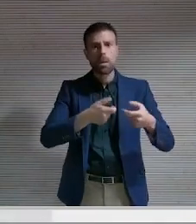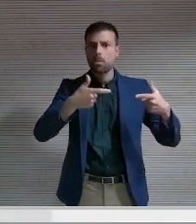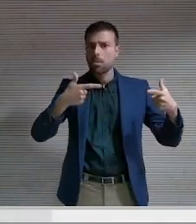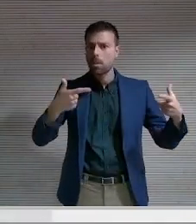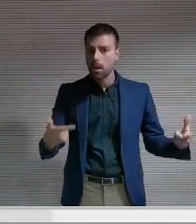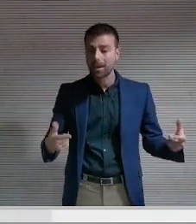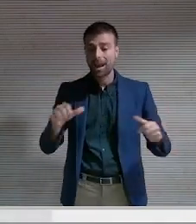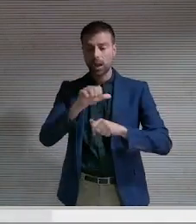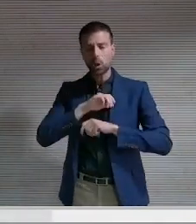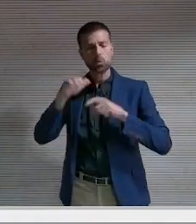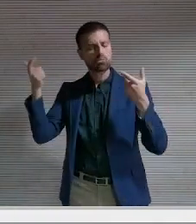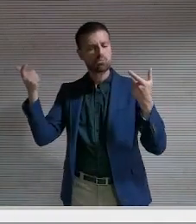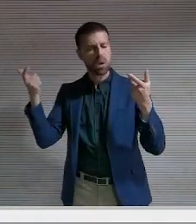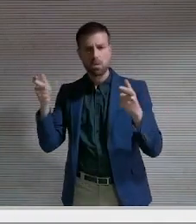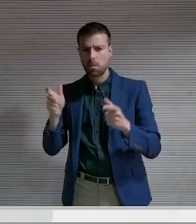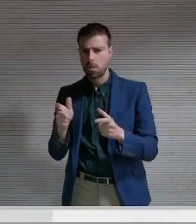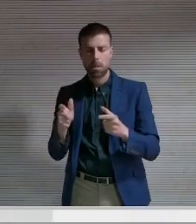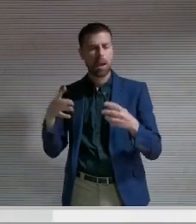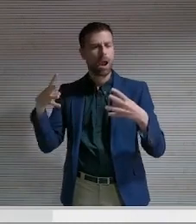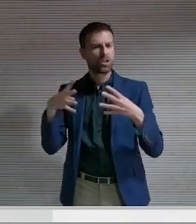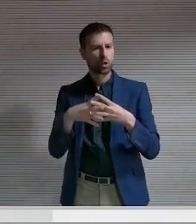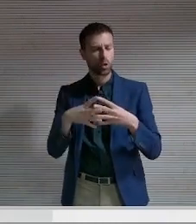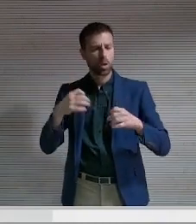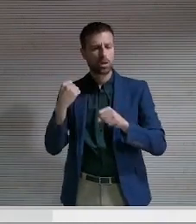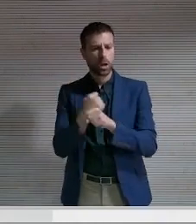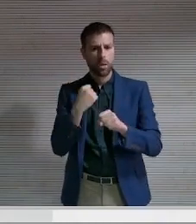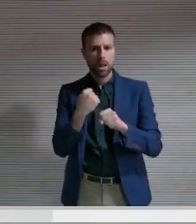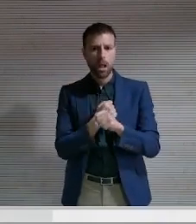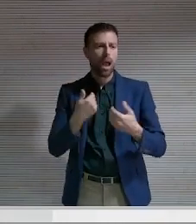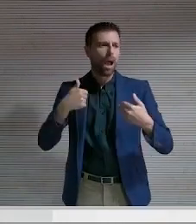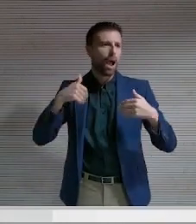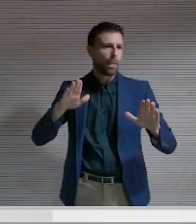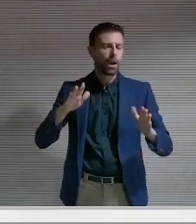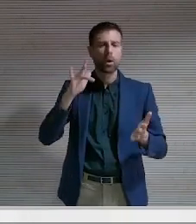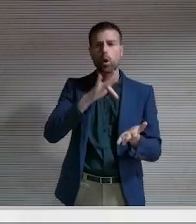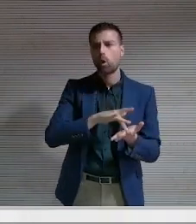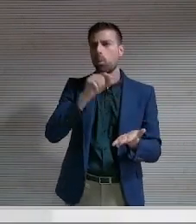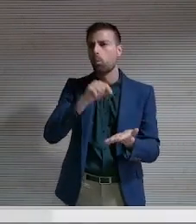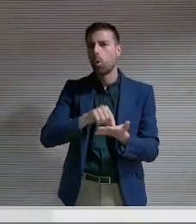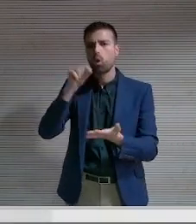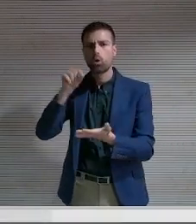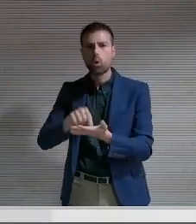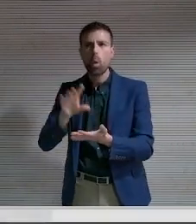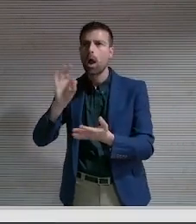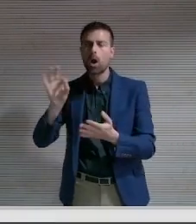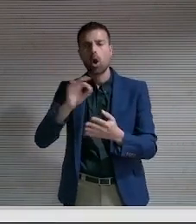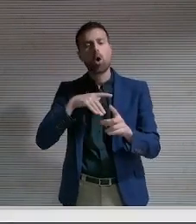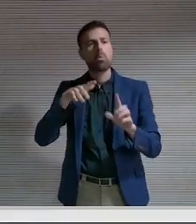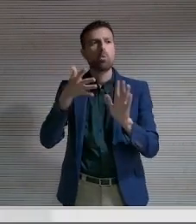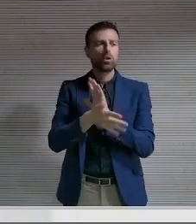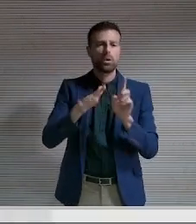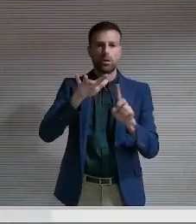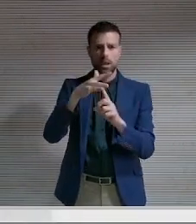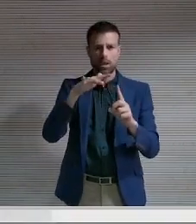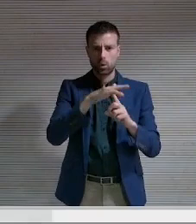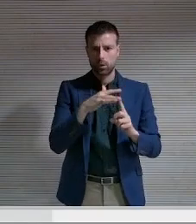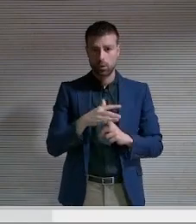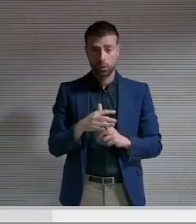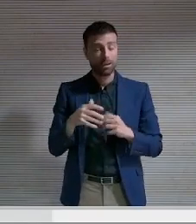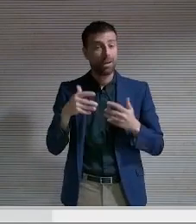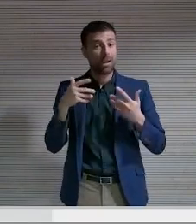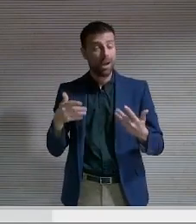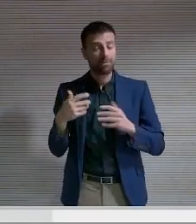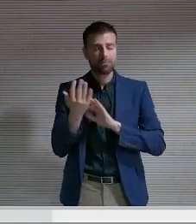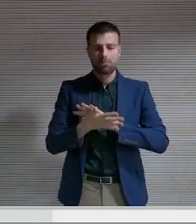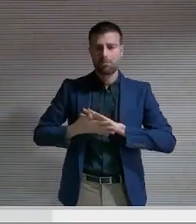manera estructural més enllà d'aspectes puntuals, més enllà d'aspectes conjunturals. I parlo